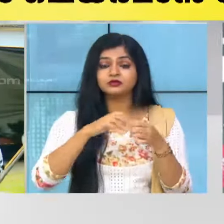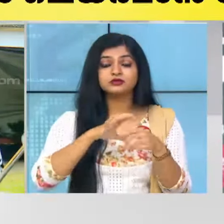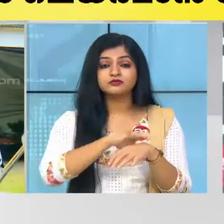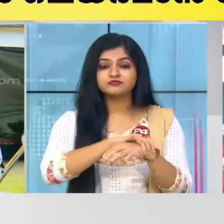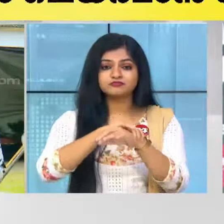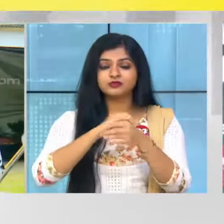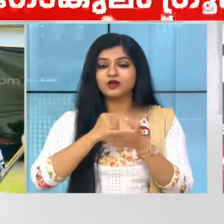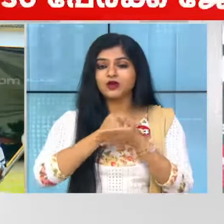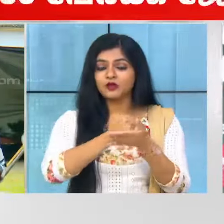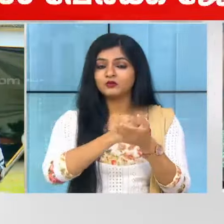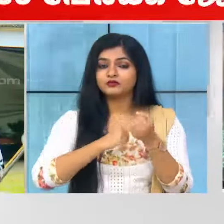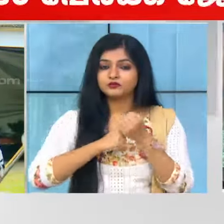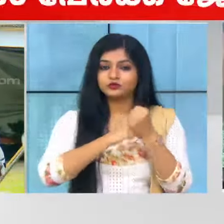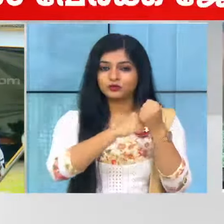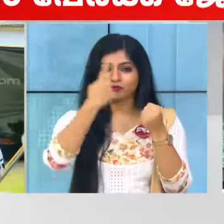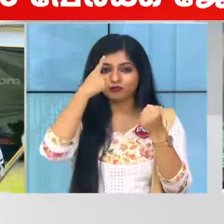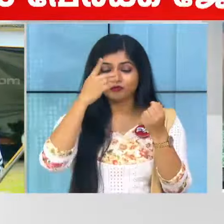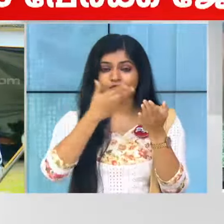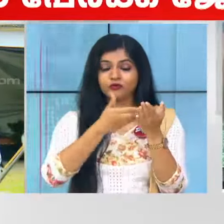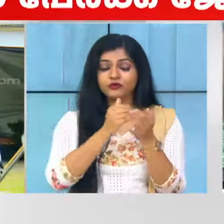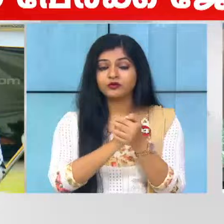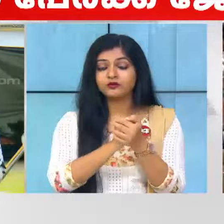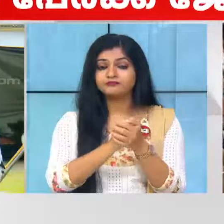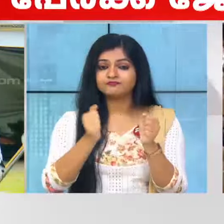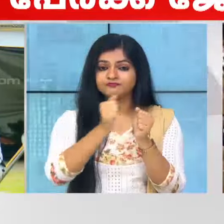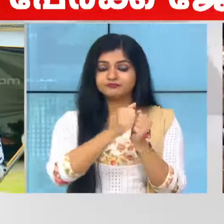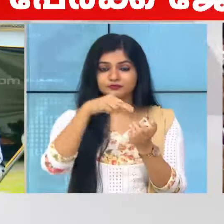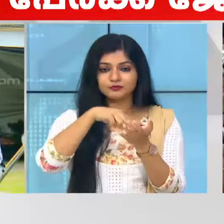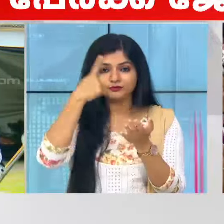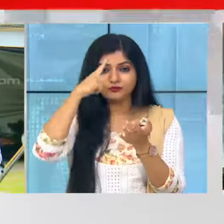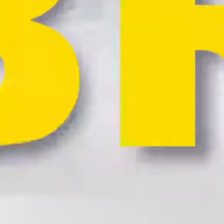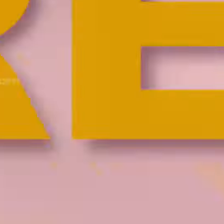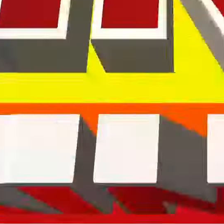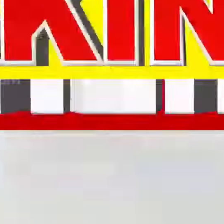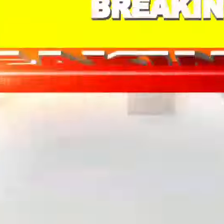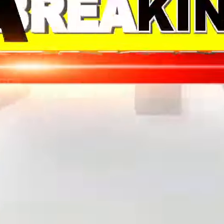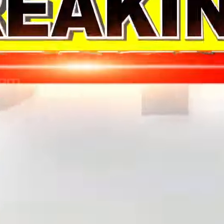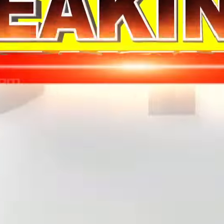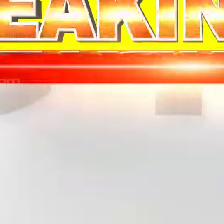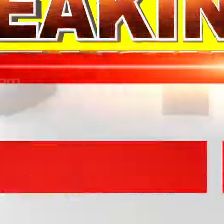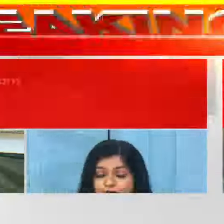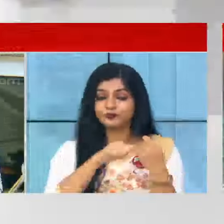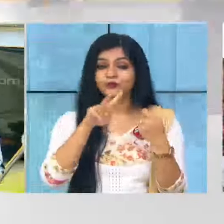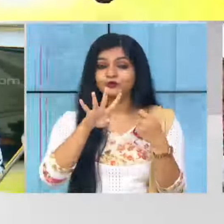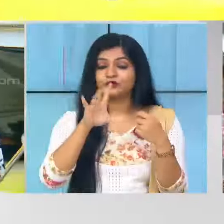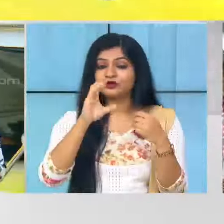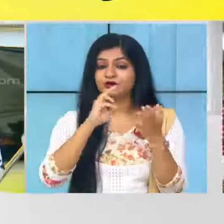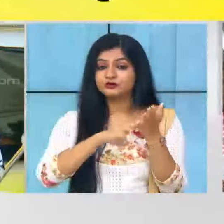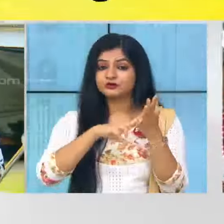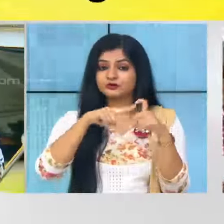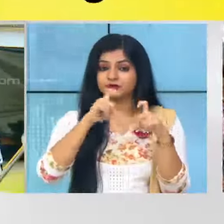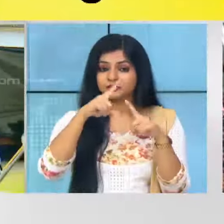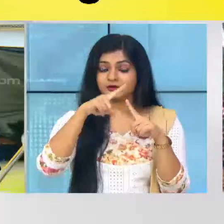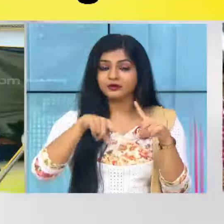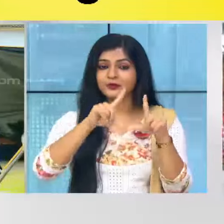ഉയർത്തുക അല്ലെങ്കിൽ അവരെ ചേർത്ത് നിർത്തി കൂടെ നിർത്തുക എന്നൊരു ഉദ്ദേശത്തോട് കൂടിയിട്ടാണ് 24 24 കണക്റ്റിന്റെ ഭാഗമായിട്ട് ജില്ലാ സമ്മേളനത്തിന്റെ